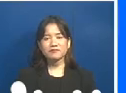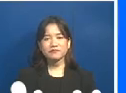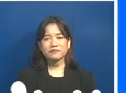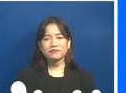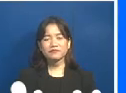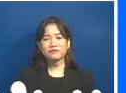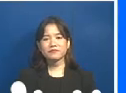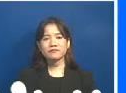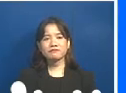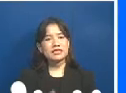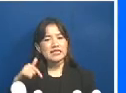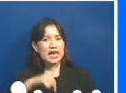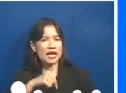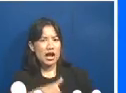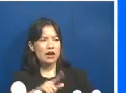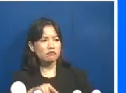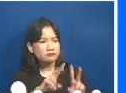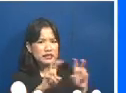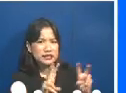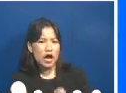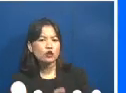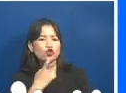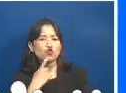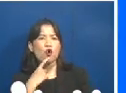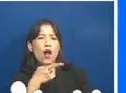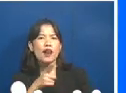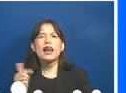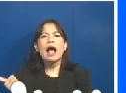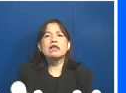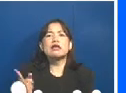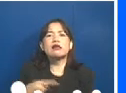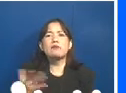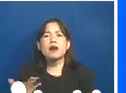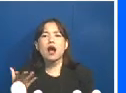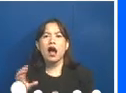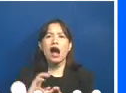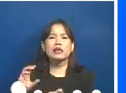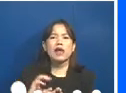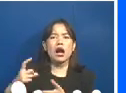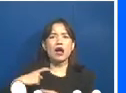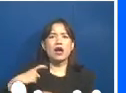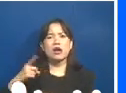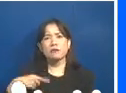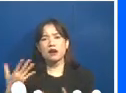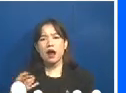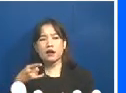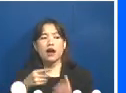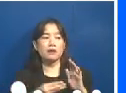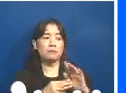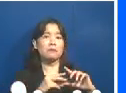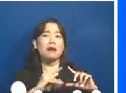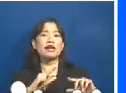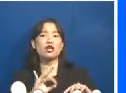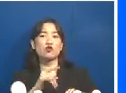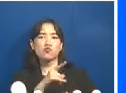Ya, saudara, seiring pemeriksaan asal-usul harta kekayaan ayahnya, penyidikan kasus penganiayaan yang dilakukan Mario Dandi juga terus dilakukan.